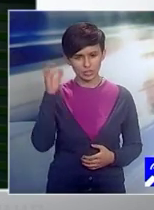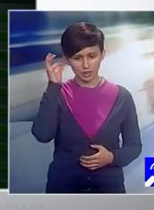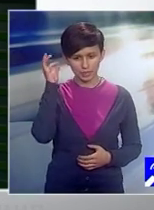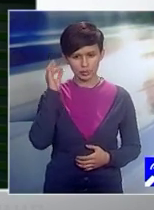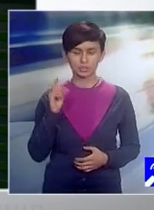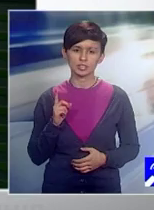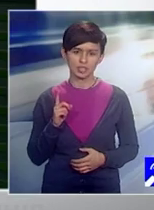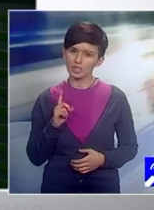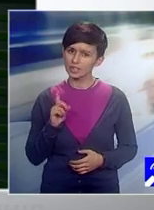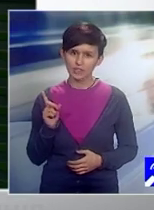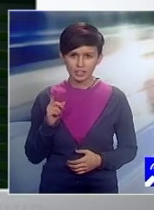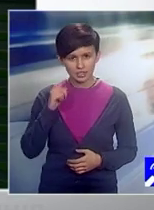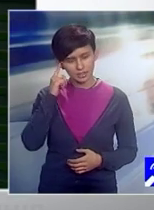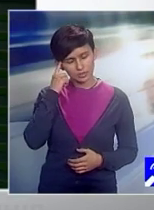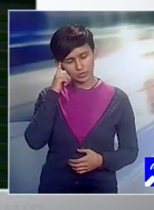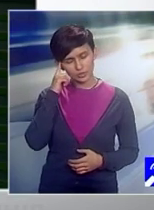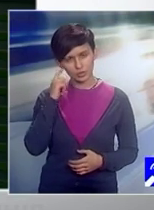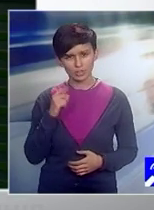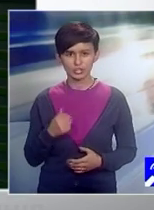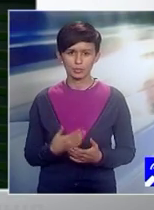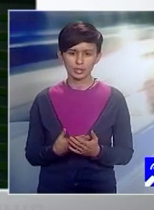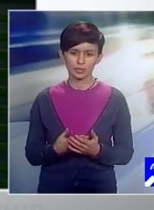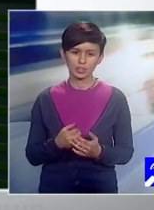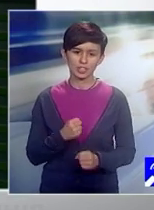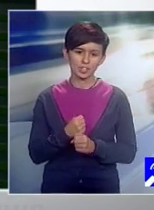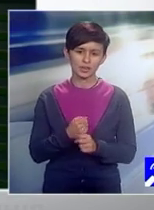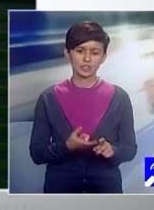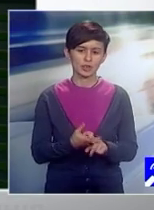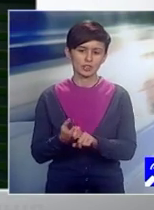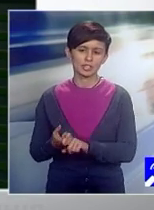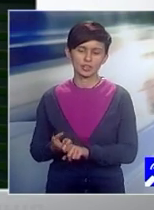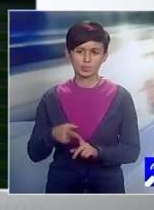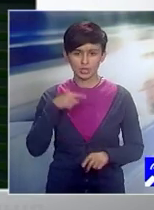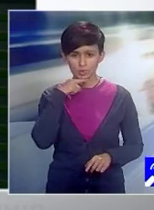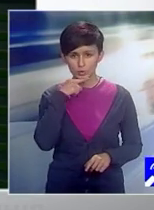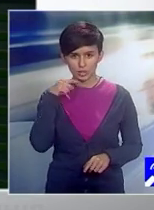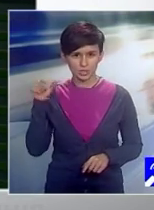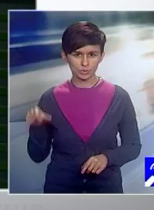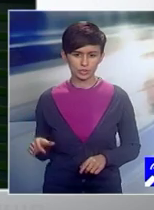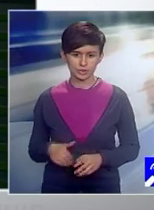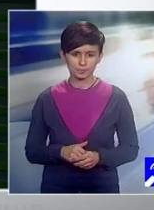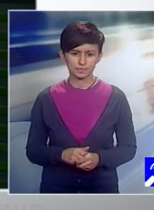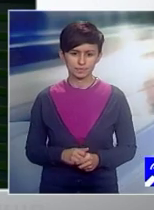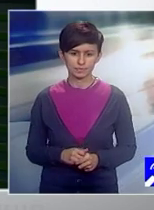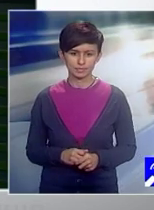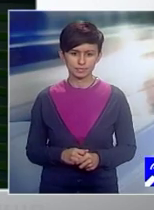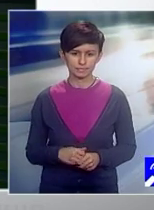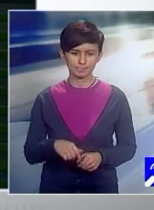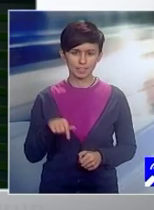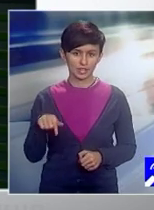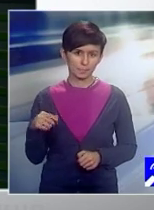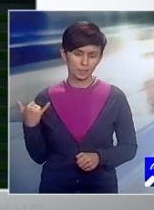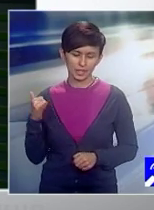încă fac legătura cu rușii lipoveni în acest caz. Și ei au venit acolo în urma unui